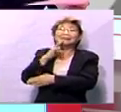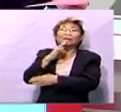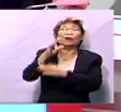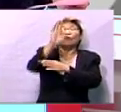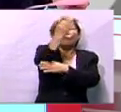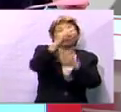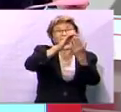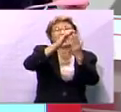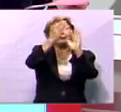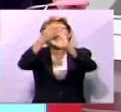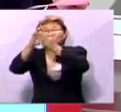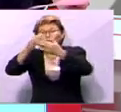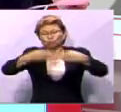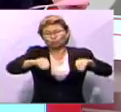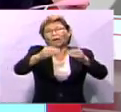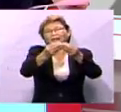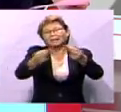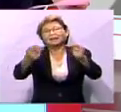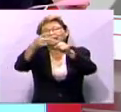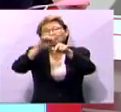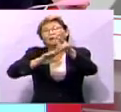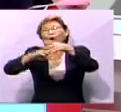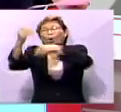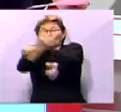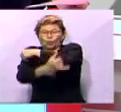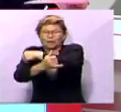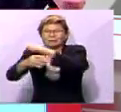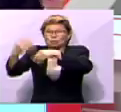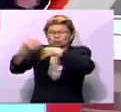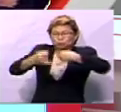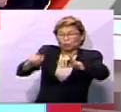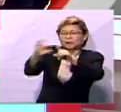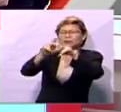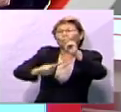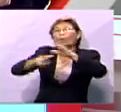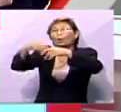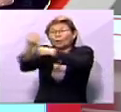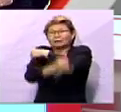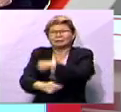City sebagai penjualan tanah kepada orang asing adalah tidak benar sama sekali.